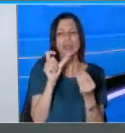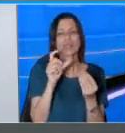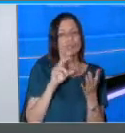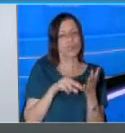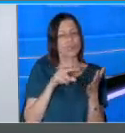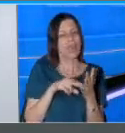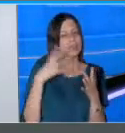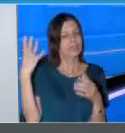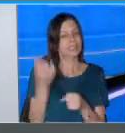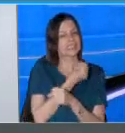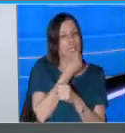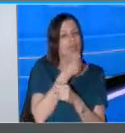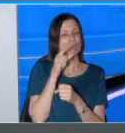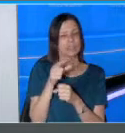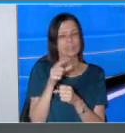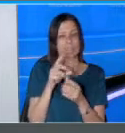שהוא מונח, תסלח לי,